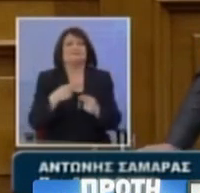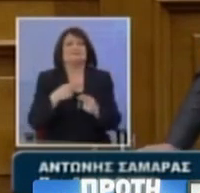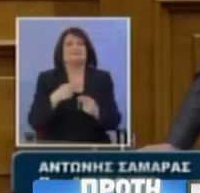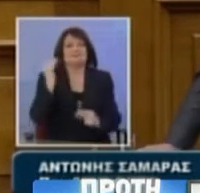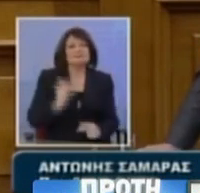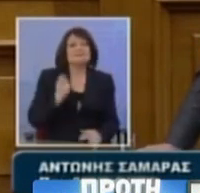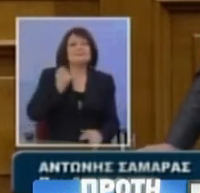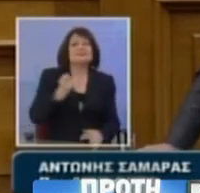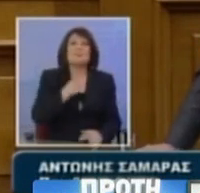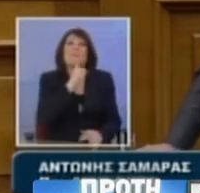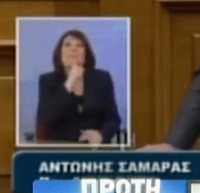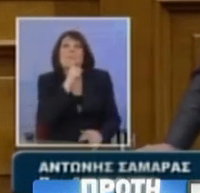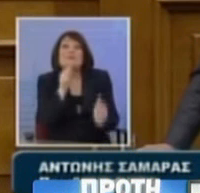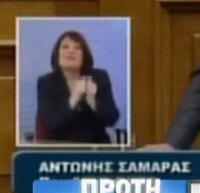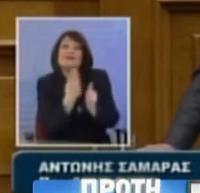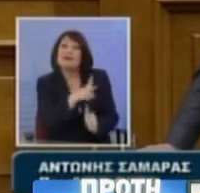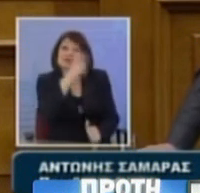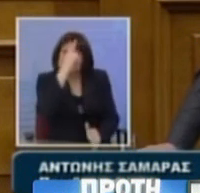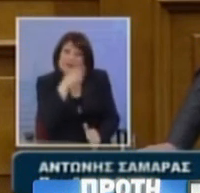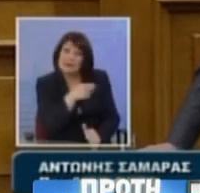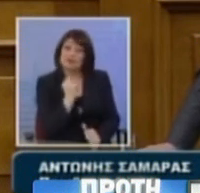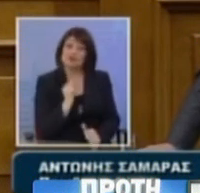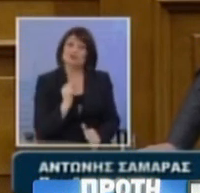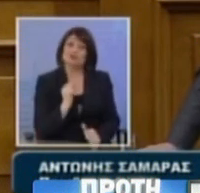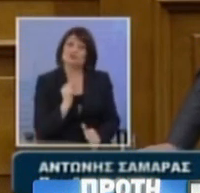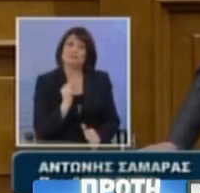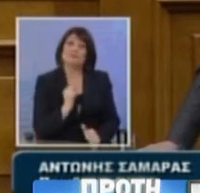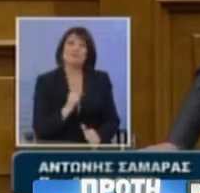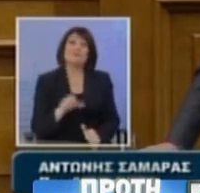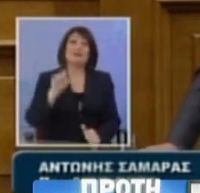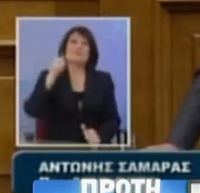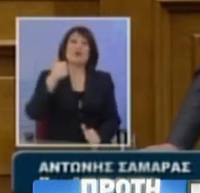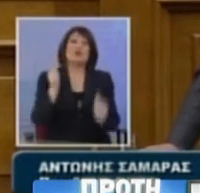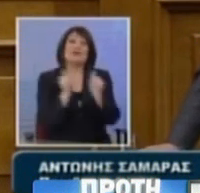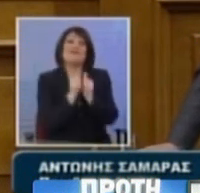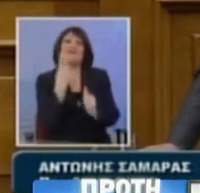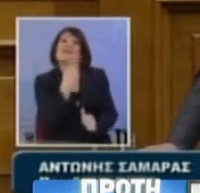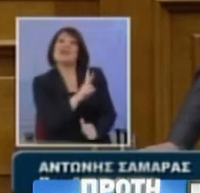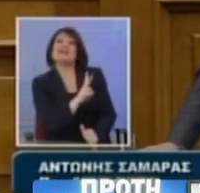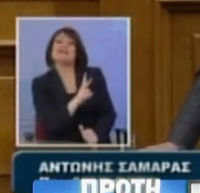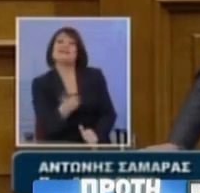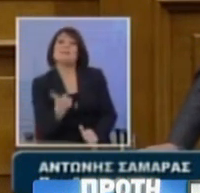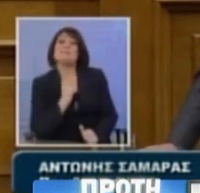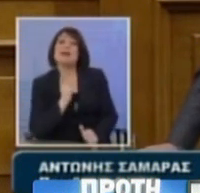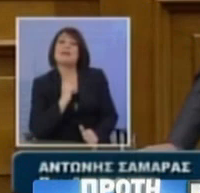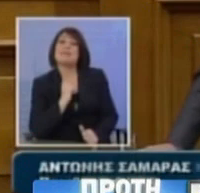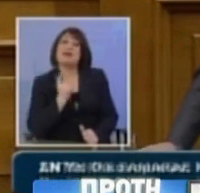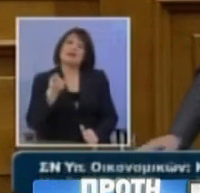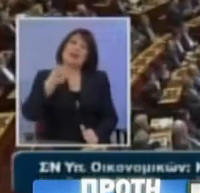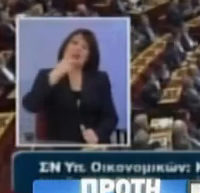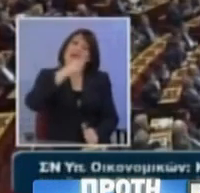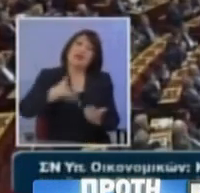Και είναι η πρώτη τη τάξη συντροφή σας, από τους οποίους περιμένετε μεθαύριο να κατεβείτε μαζί στις εκλογές.